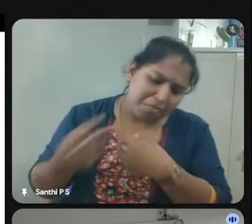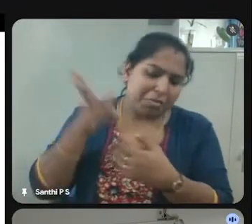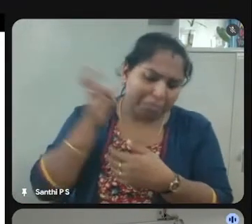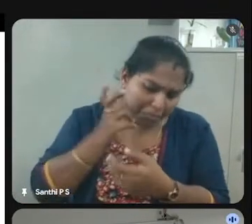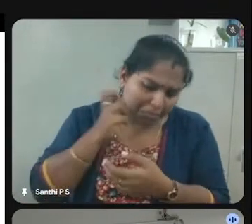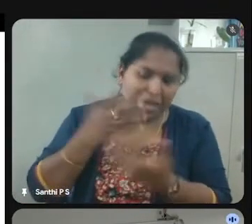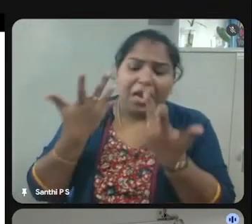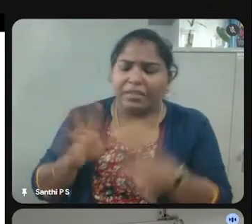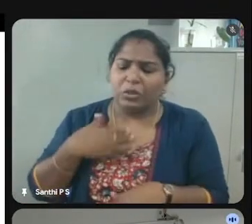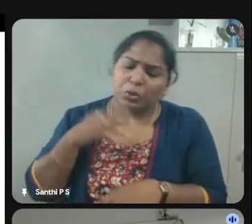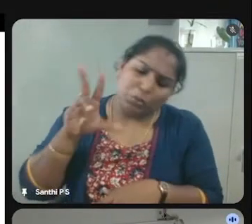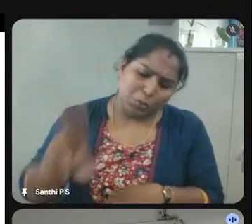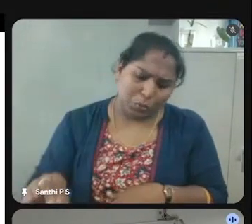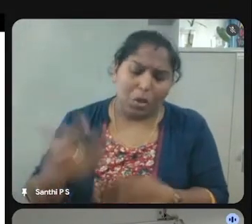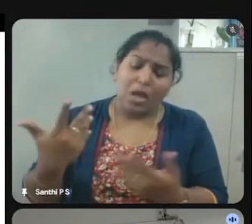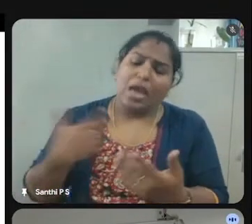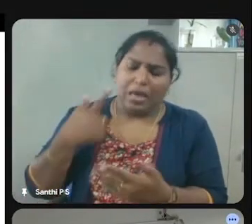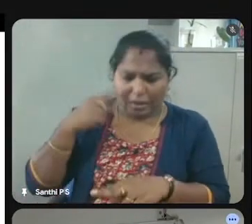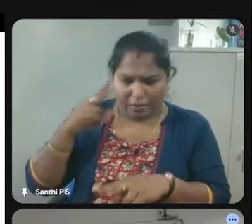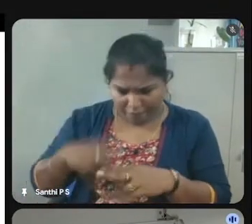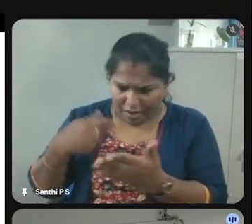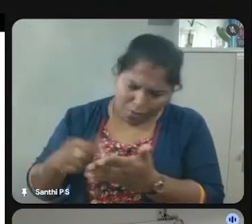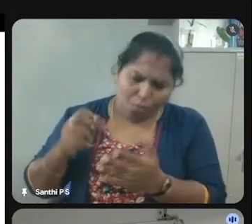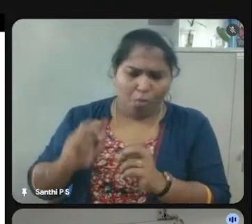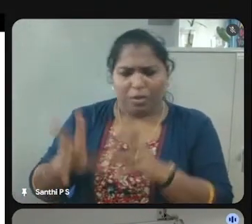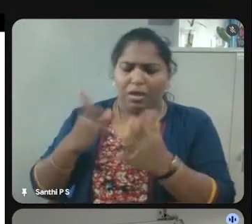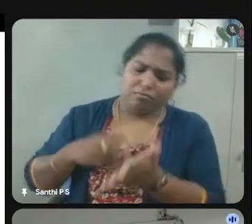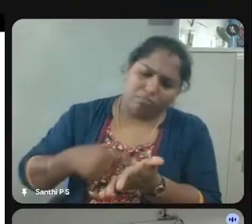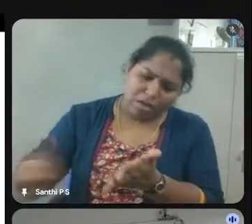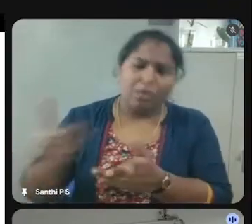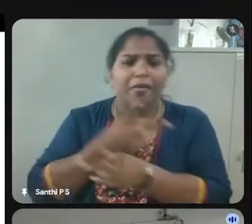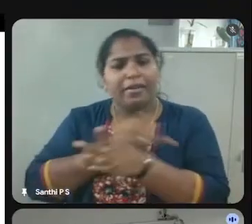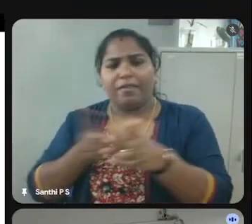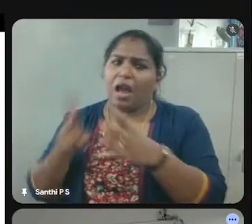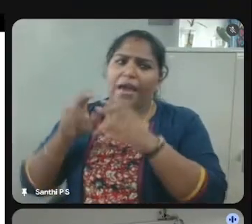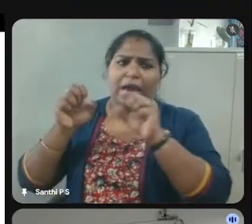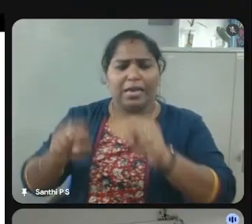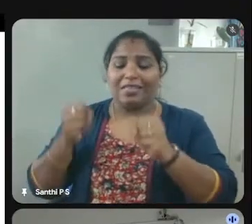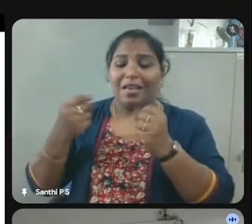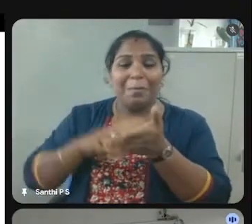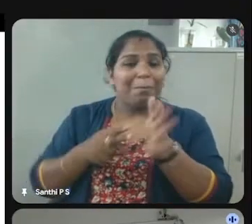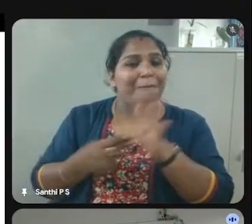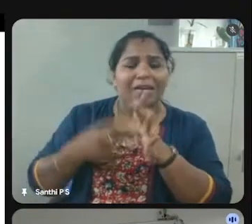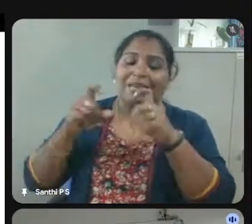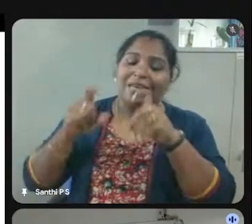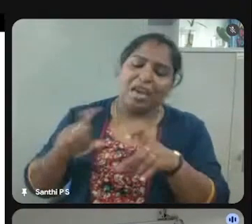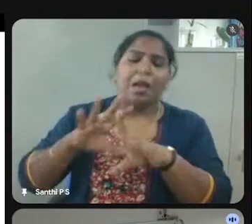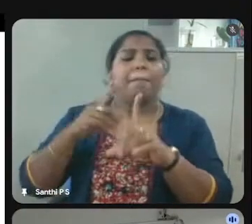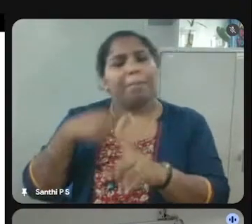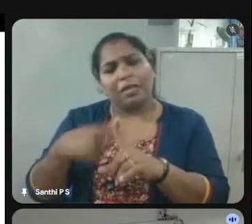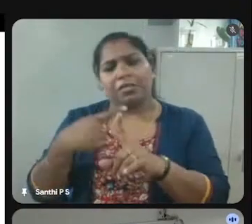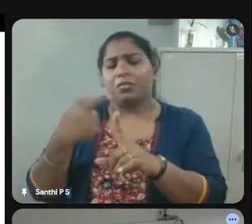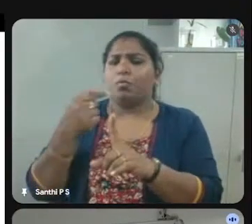നോ പറയേണ്ടടുത്ത് നോ പറയുന്നുണ്ട്, അനുവദിച്ചു കൊടുക്കേണ്ടത് അനുവദിച്ചു കൊടുക്കുന്നുണ്ട്. ഈ ഒരു രീതിയിലായിരിക്കും ഒരുവിധപ്പെട്ട എല്ലാ ആളുകളും പാരന്റിങ്